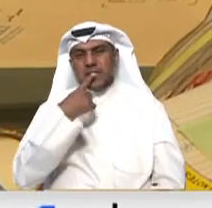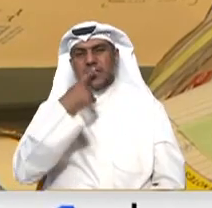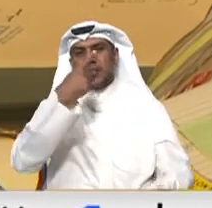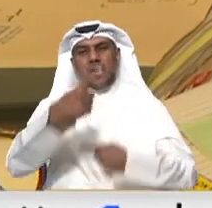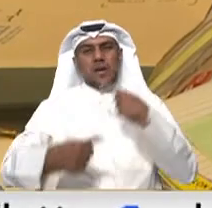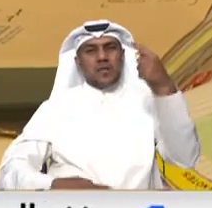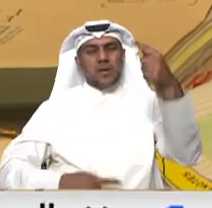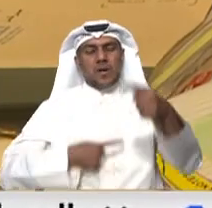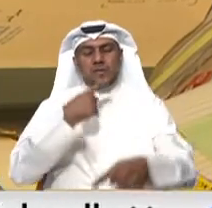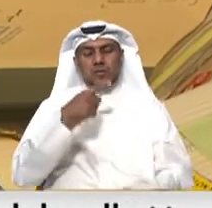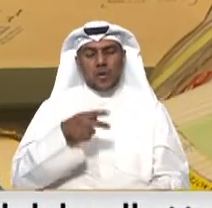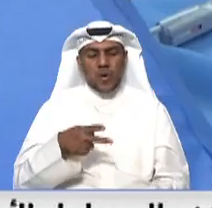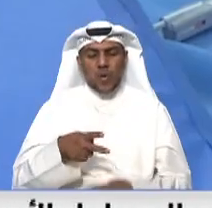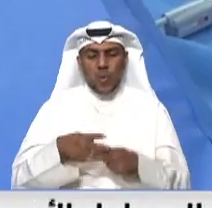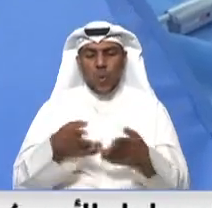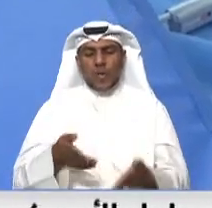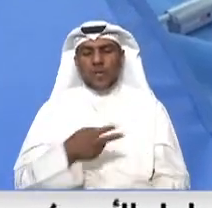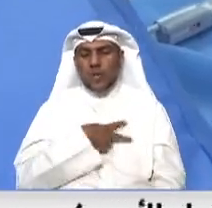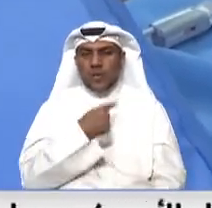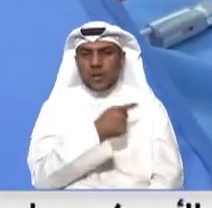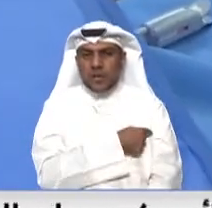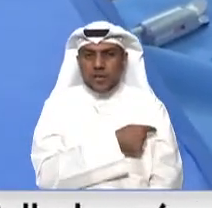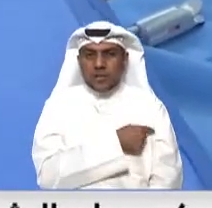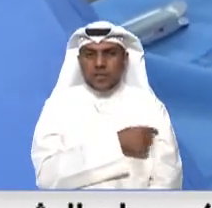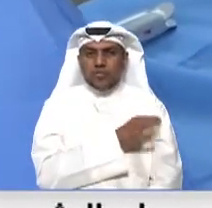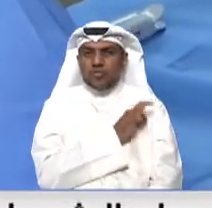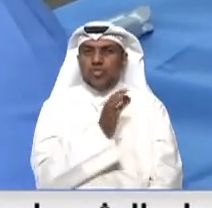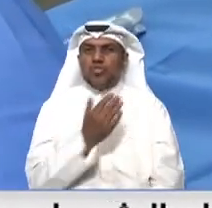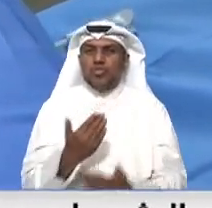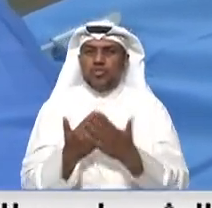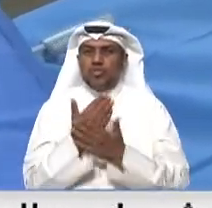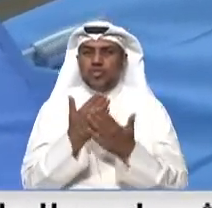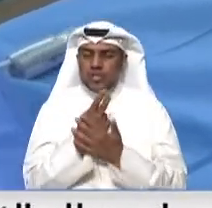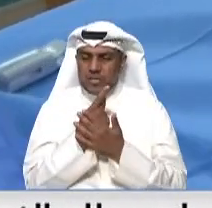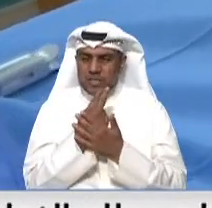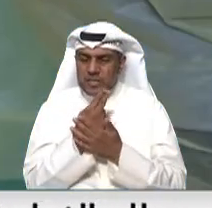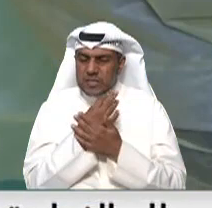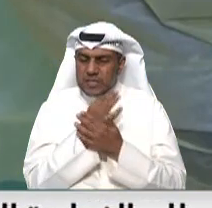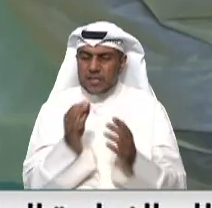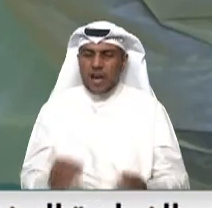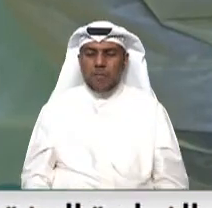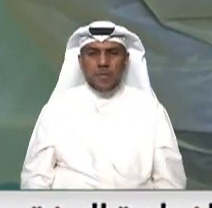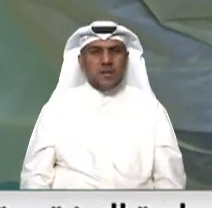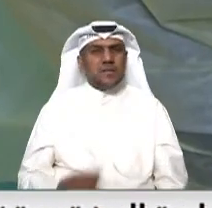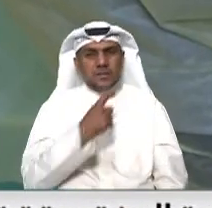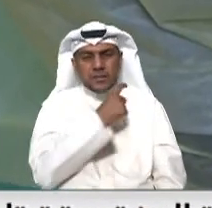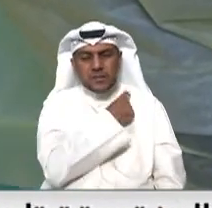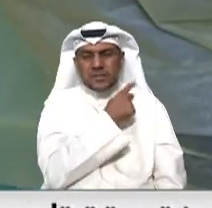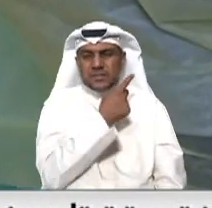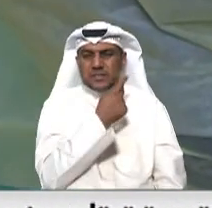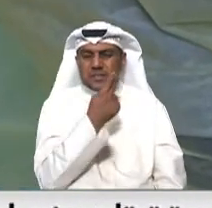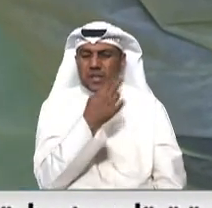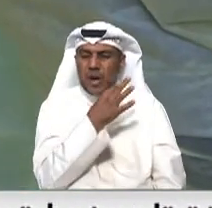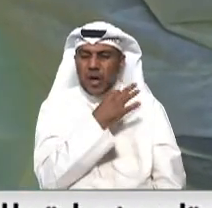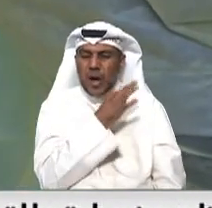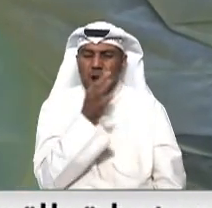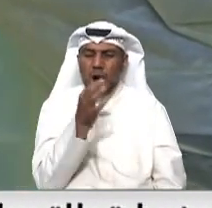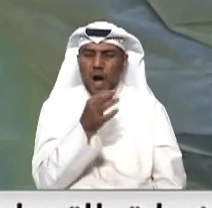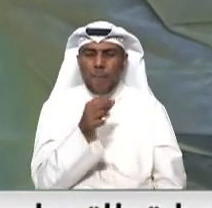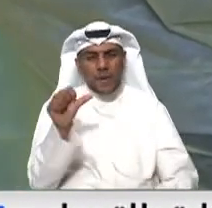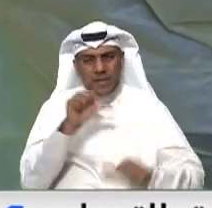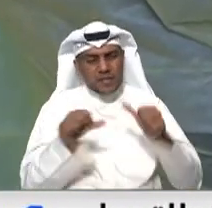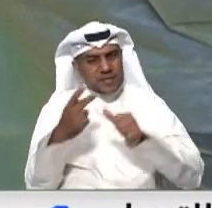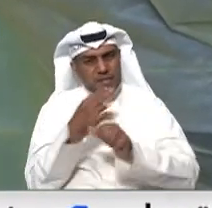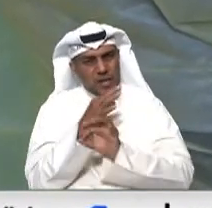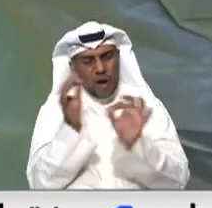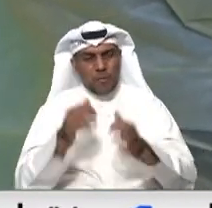البلاد وزاره الصحه توفر احدث العلاجات الكيماويه والاشعاعيه والمناعيه وزراعه الخلايا